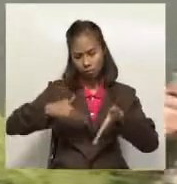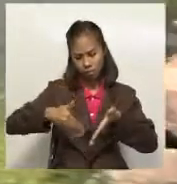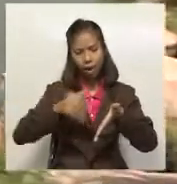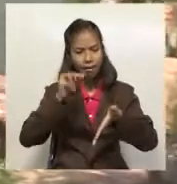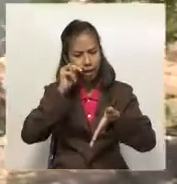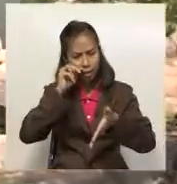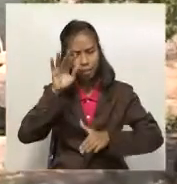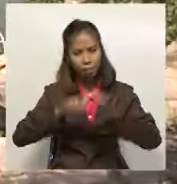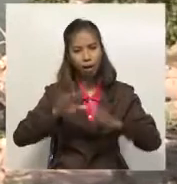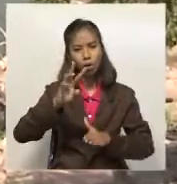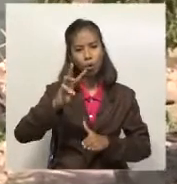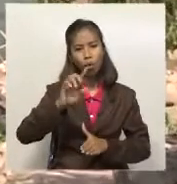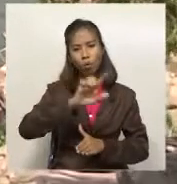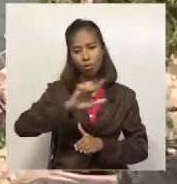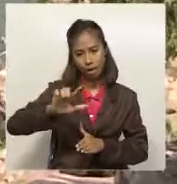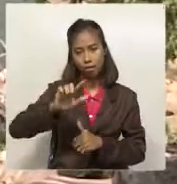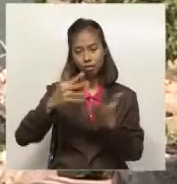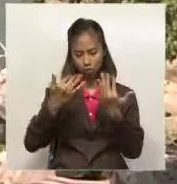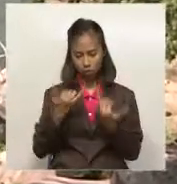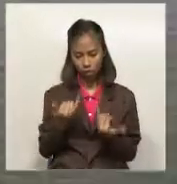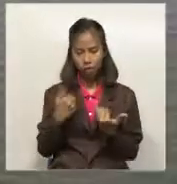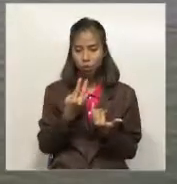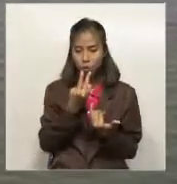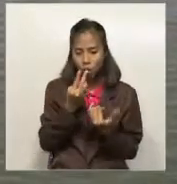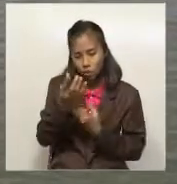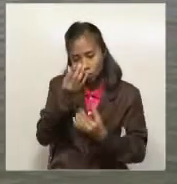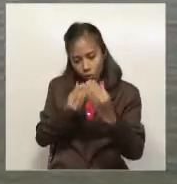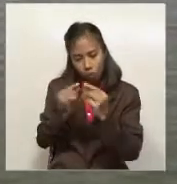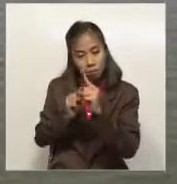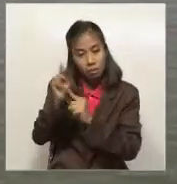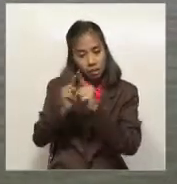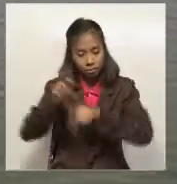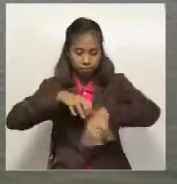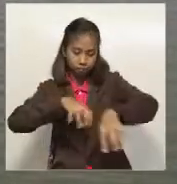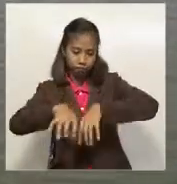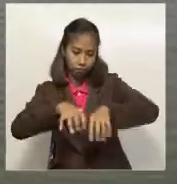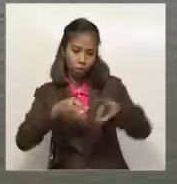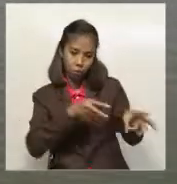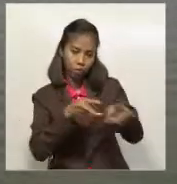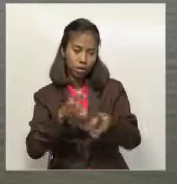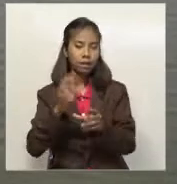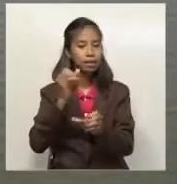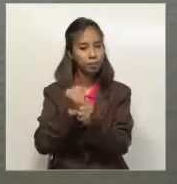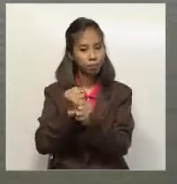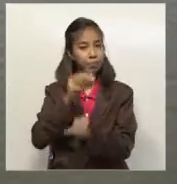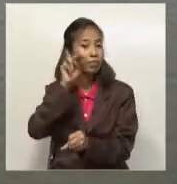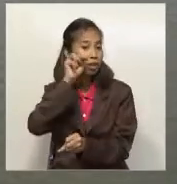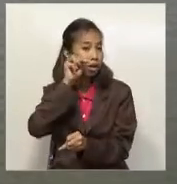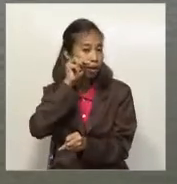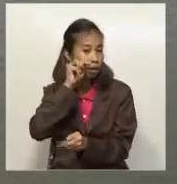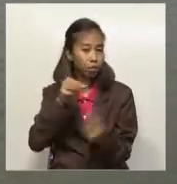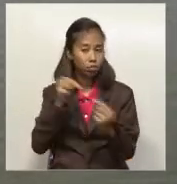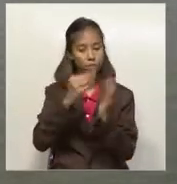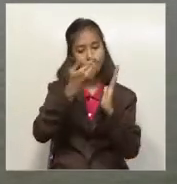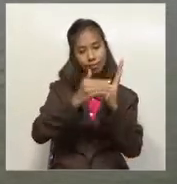ง6ล้านไร่ค่ะทางสทนช.ก็ได้ศึกษาติดตามแล้วก็ประเมินผลการบริหารจัดการทรัพยากรน้ำในกลุ่มลุ่มน้ำภา